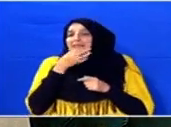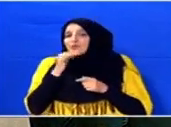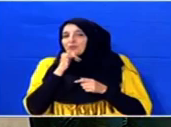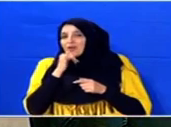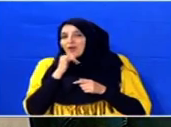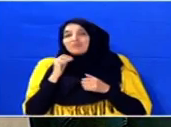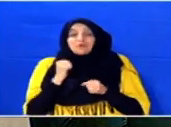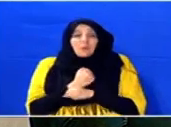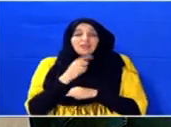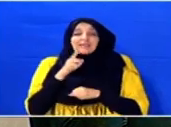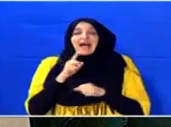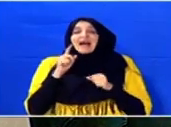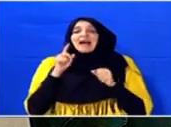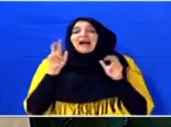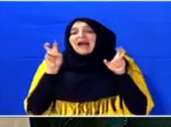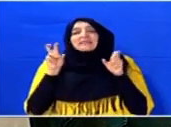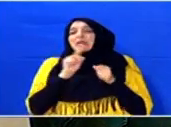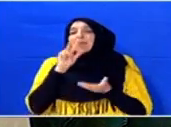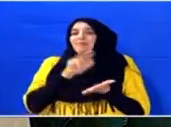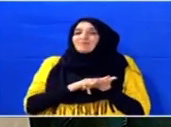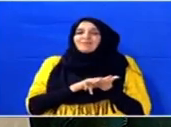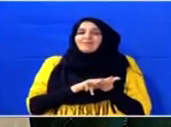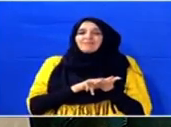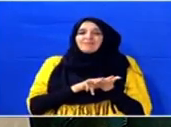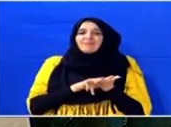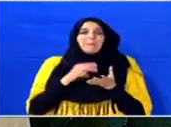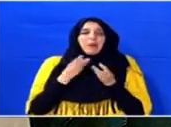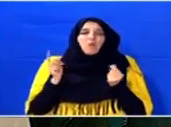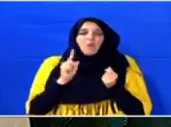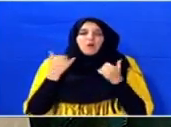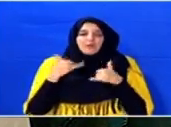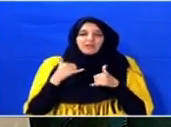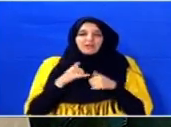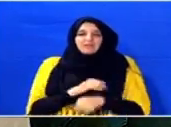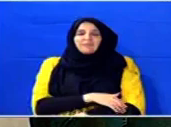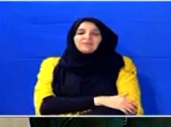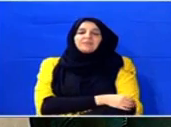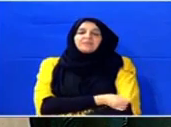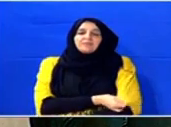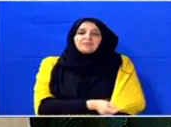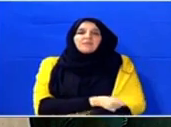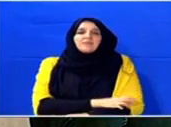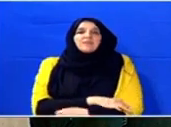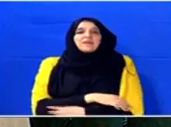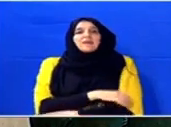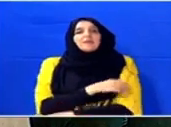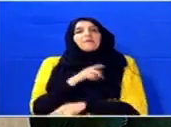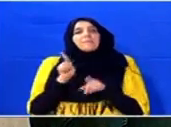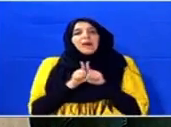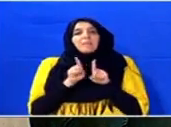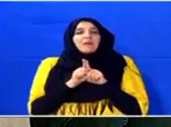للاسف هذه الماده لم تفعل كثيرا في الجزائر الف كثير من البلدان